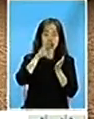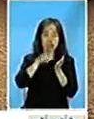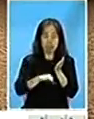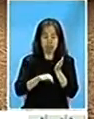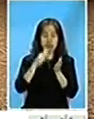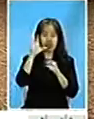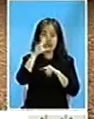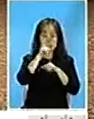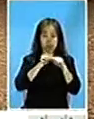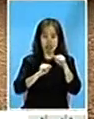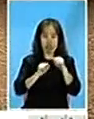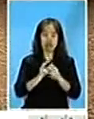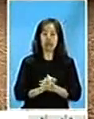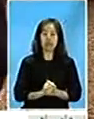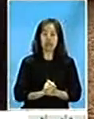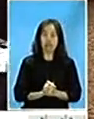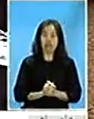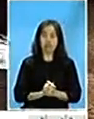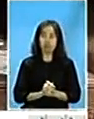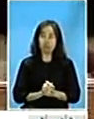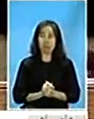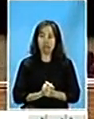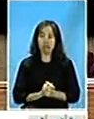ไว้ร้อยละ5ค่ะ